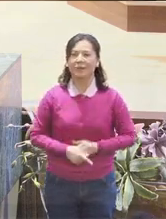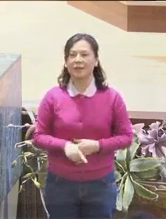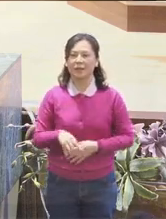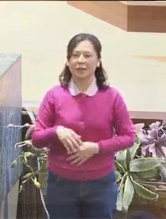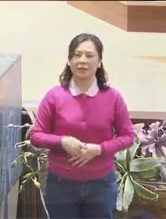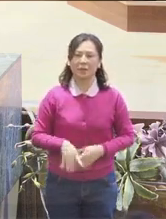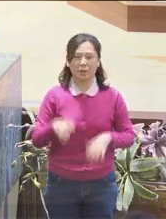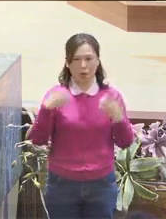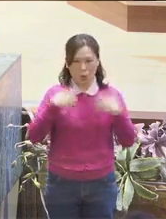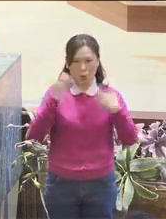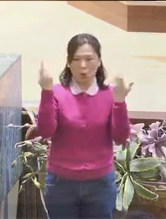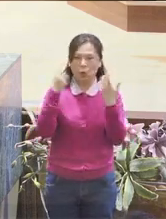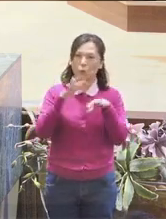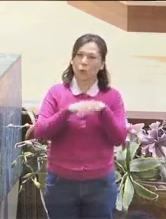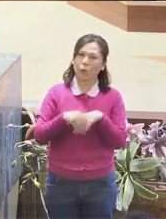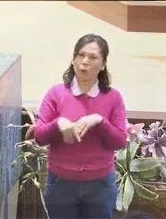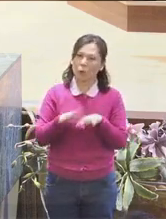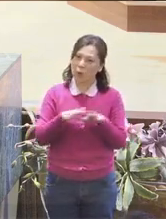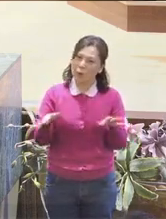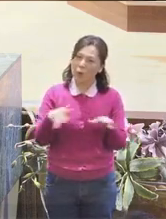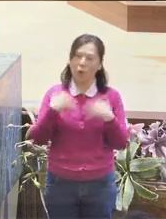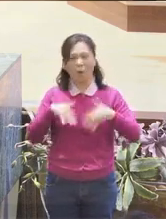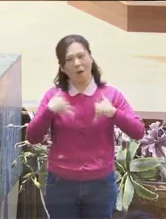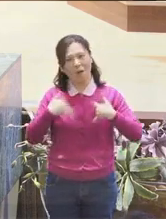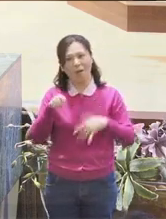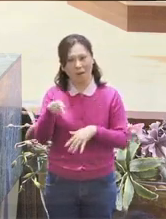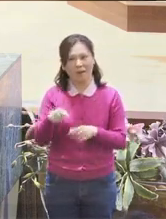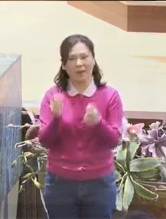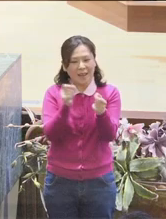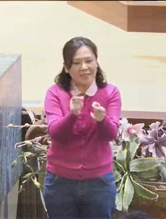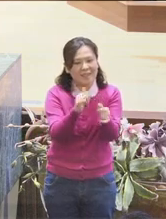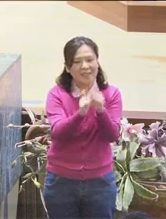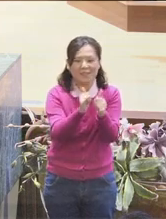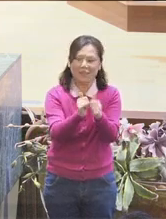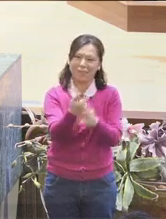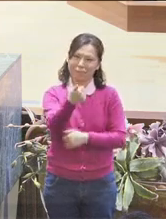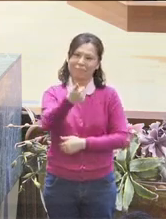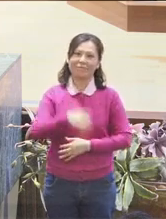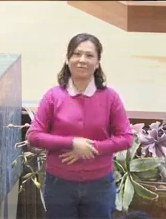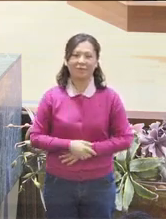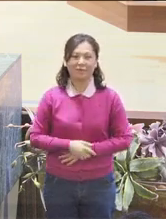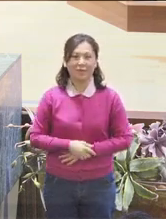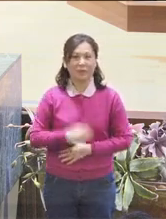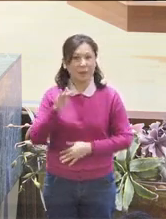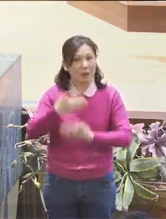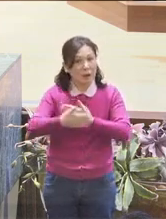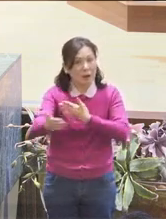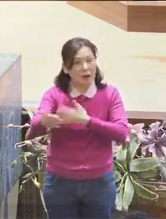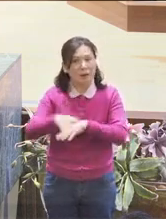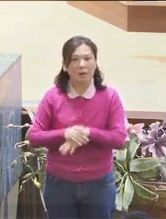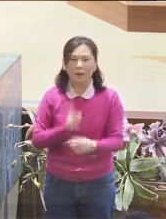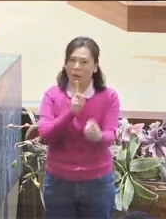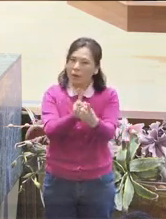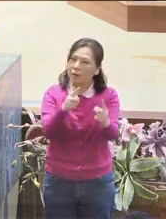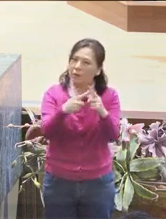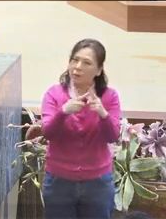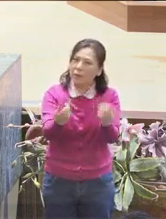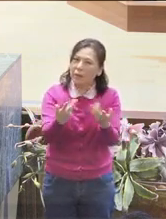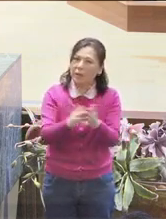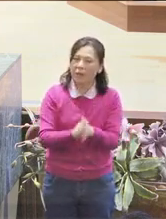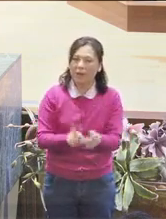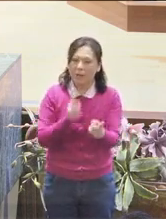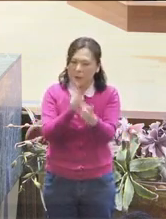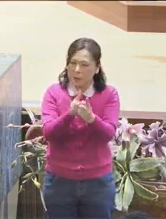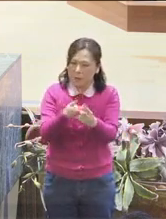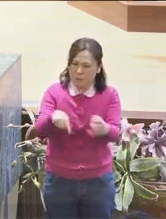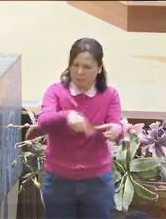乐乐的这个亲社会的这一条线、哦、那但是呢在这个过程里面，如果它变成是对人的，特别是对特